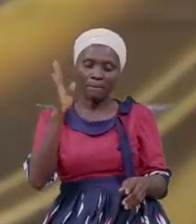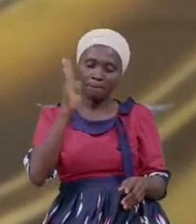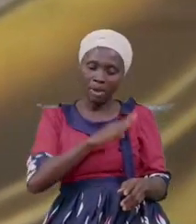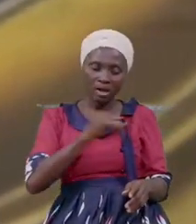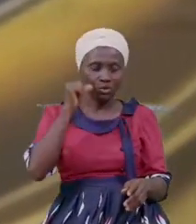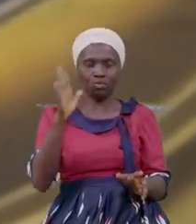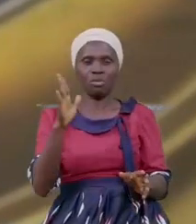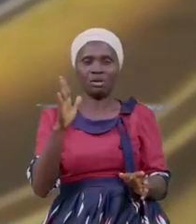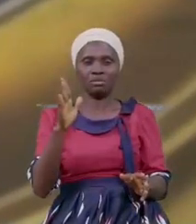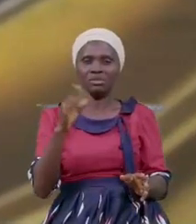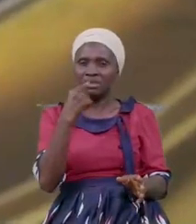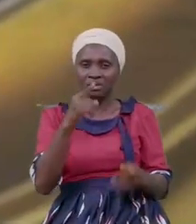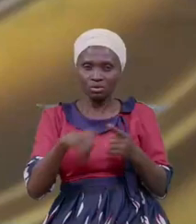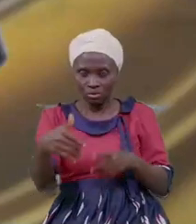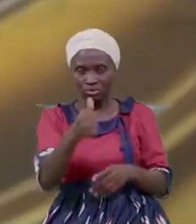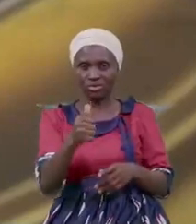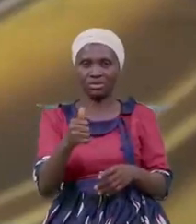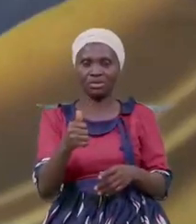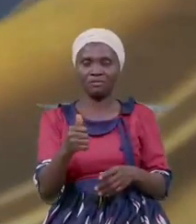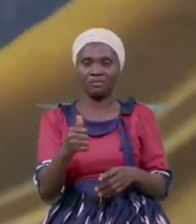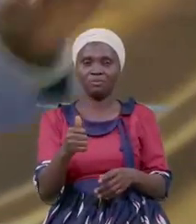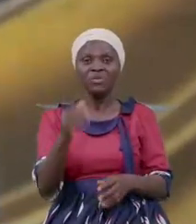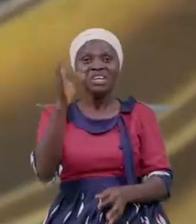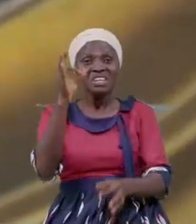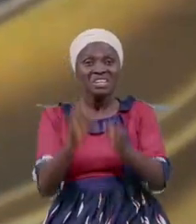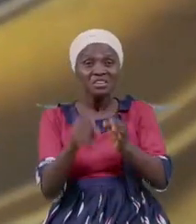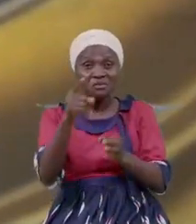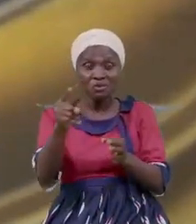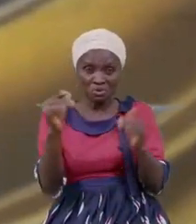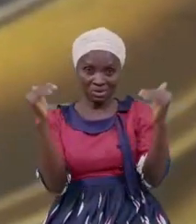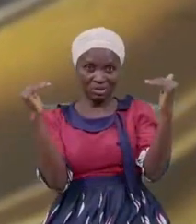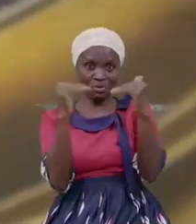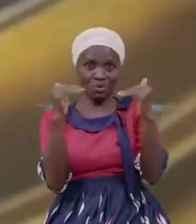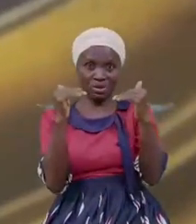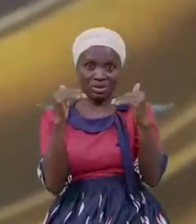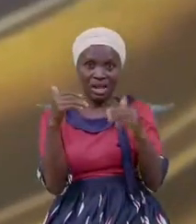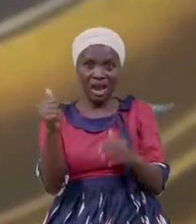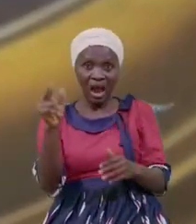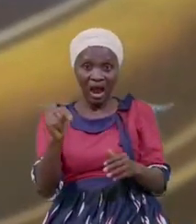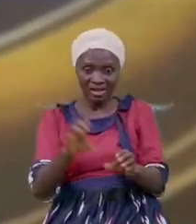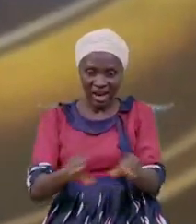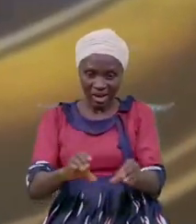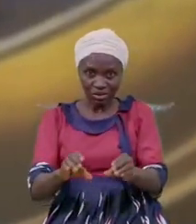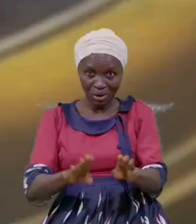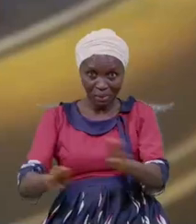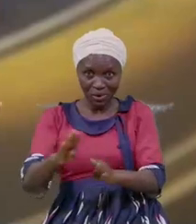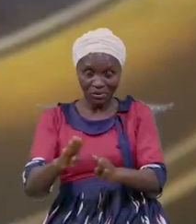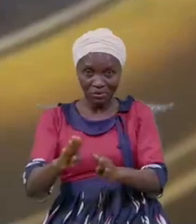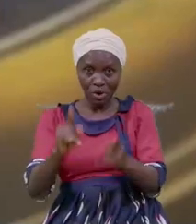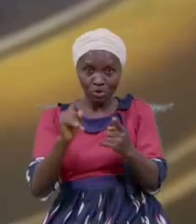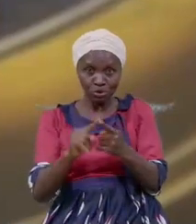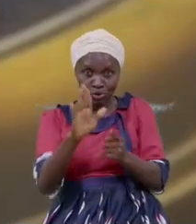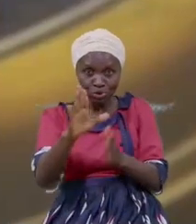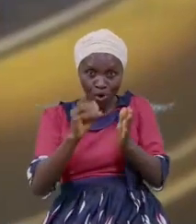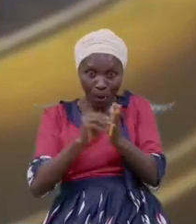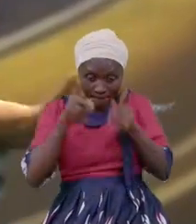savez si vous égaler une action à ta vie tu es foutu mais si tu dis oui je l'ai fait je